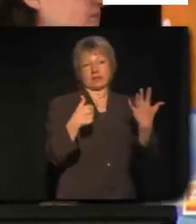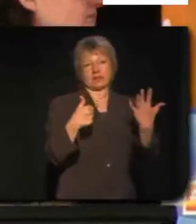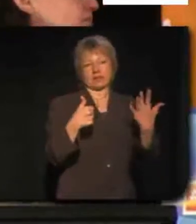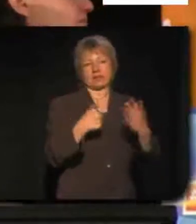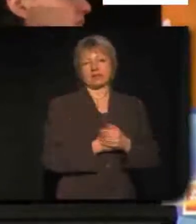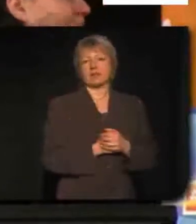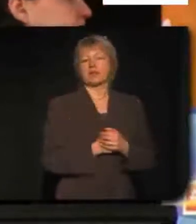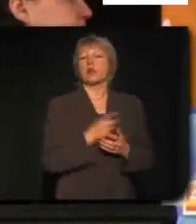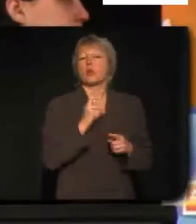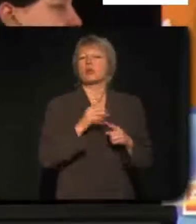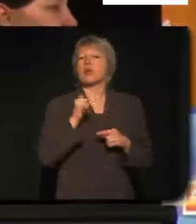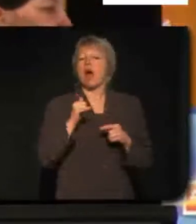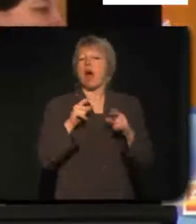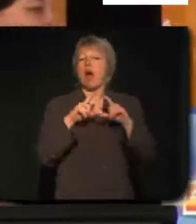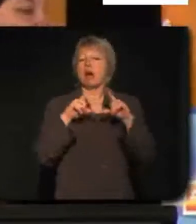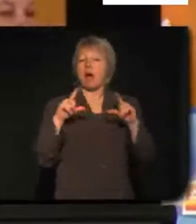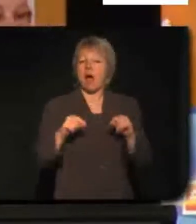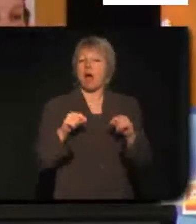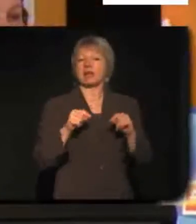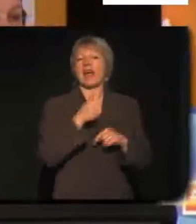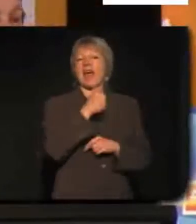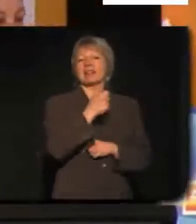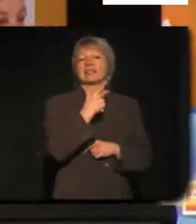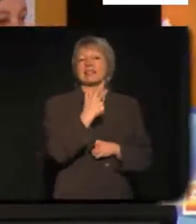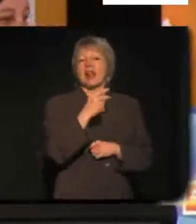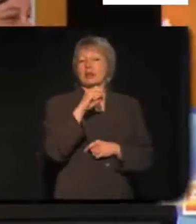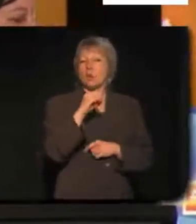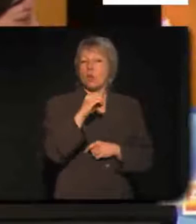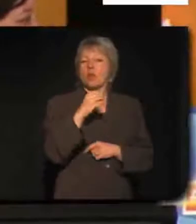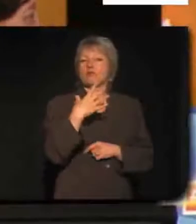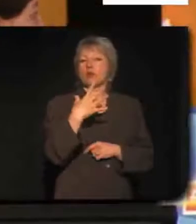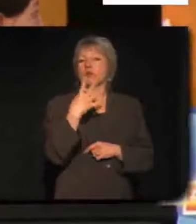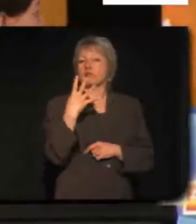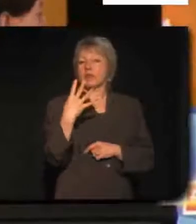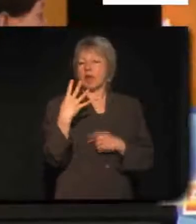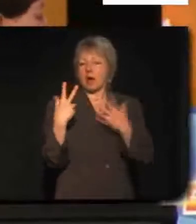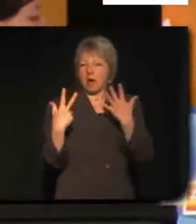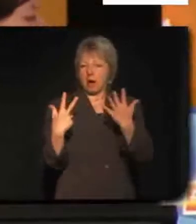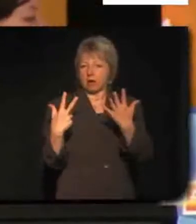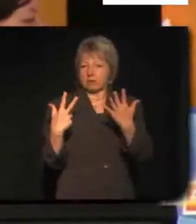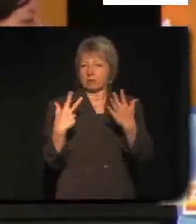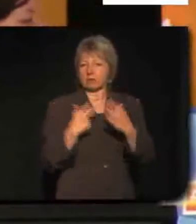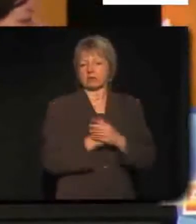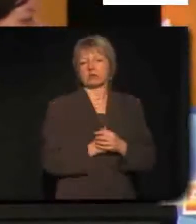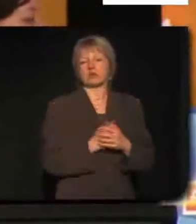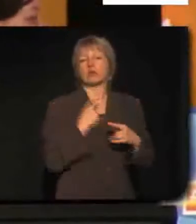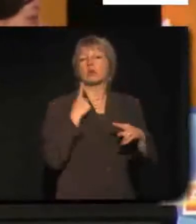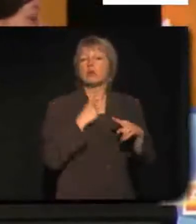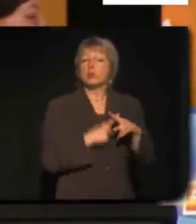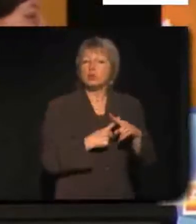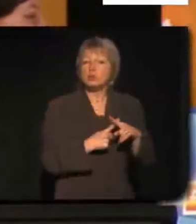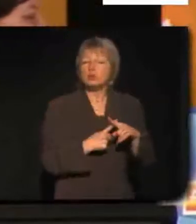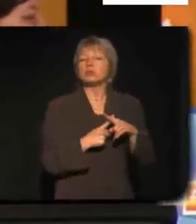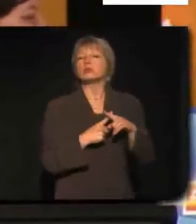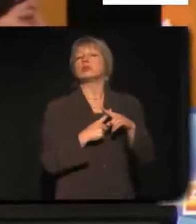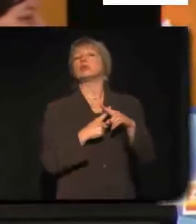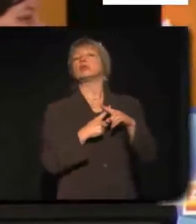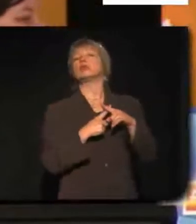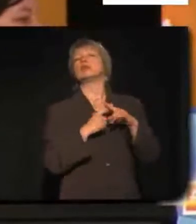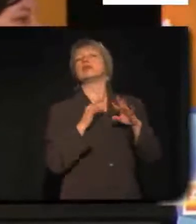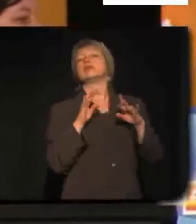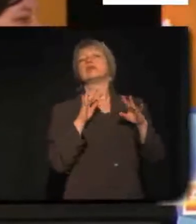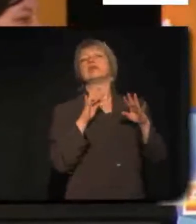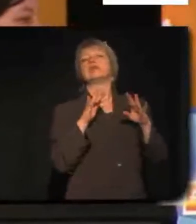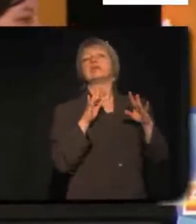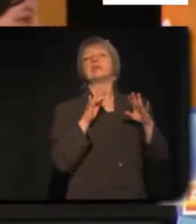außerdem eine jahrkarte von der 130548 und es ist ein